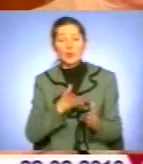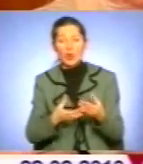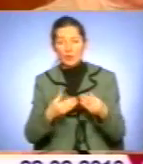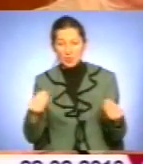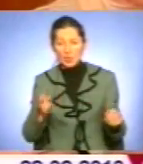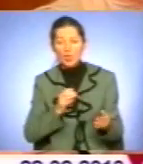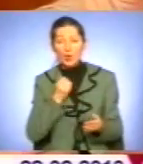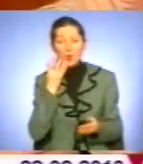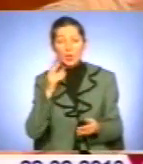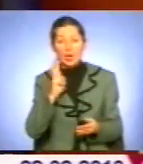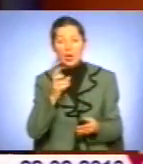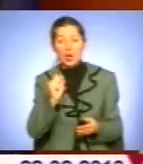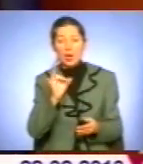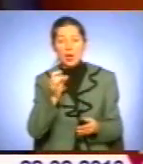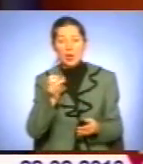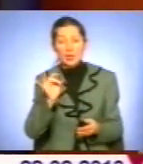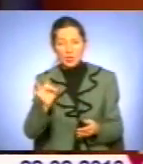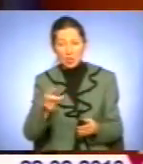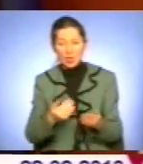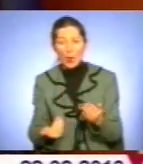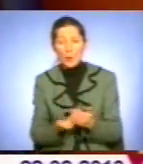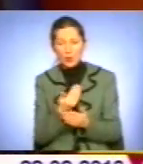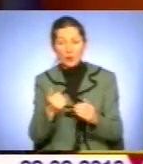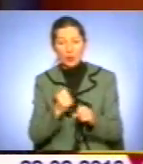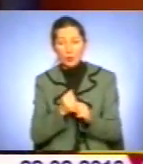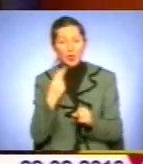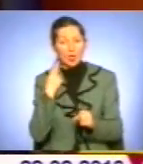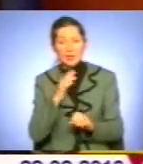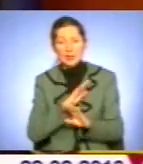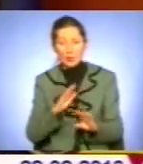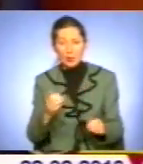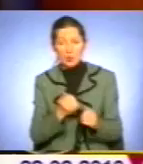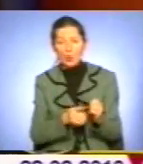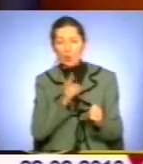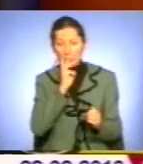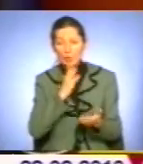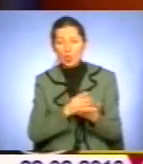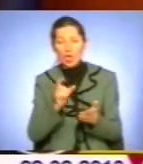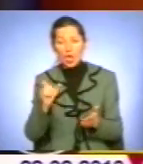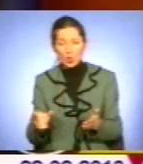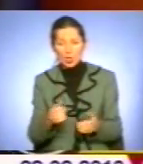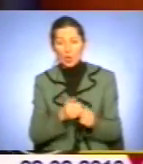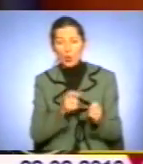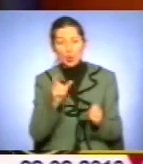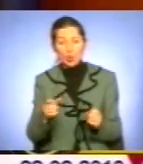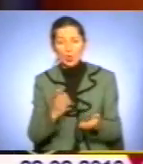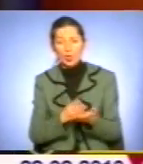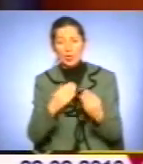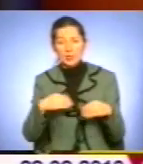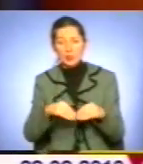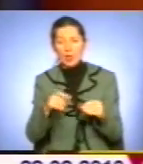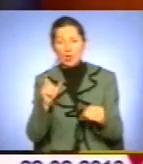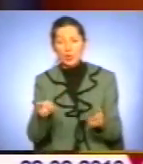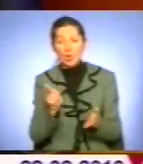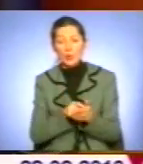перерви, заборгованості не буде. За кожною заробітною платою є людина, за кожною людиною сім'я. Людина повинна утримувати свою сім'ю